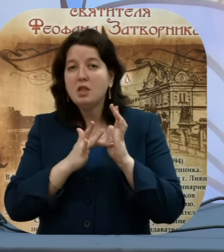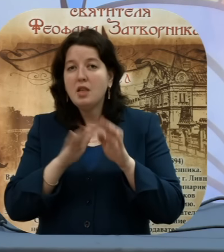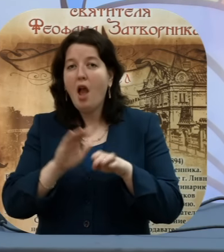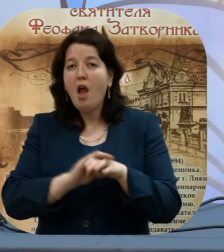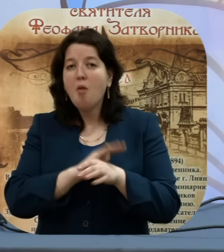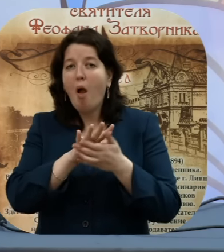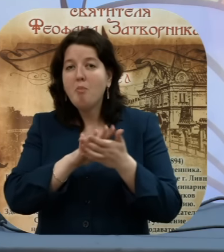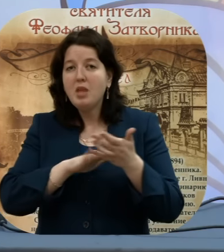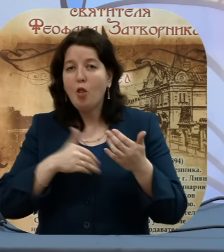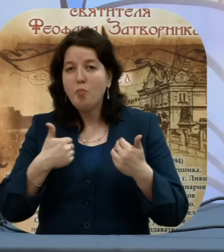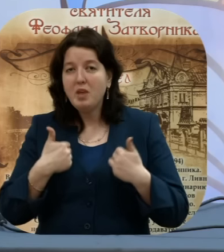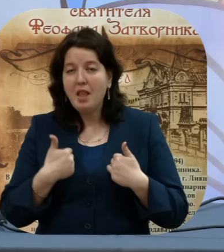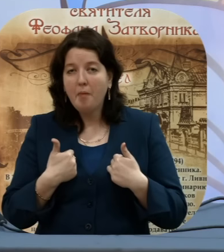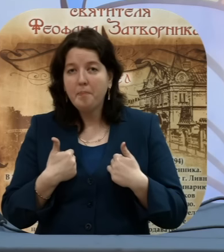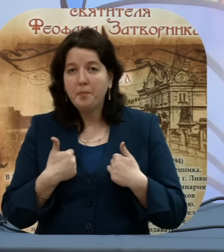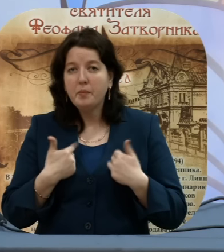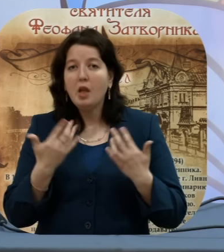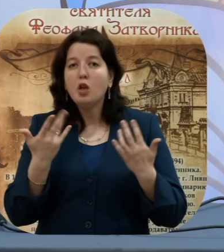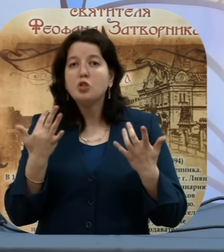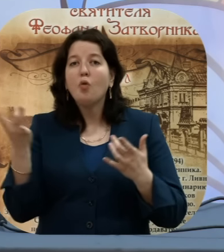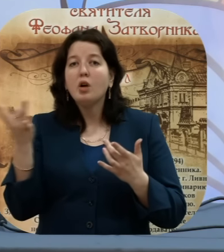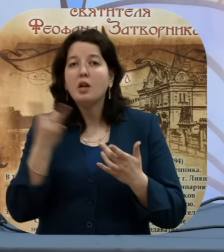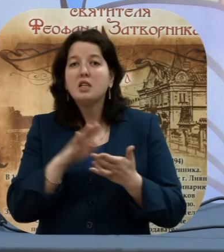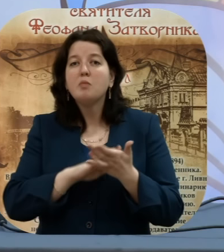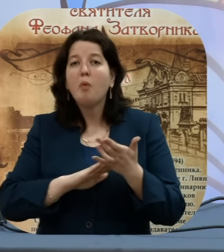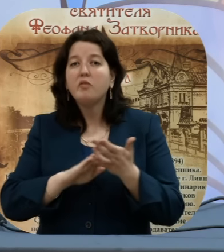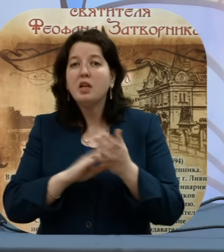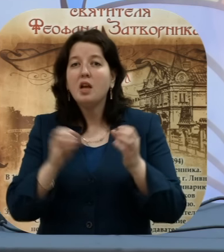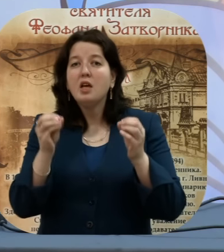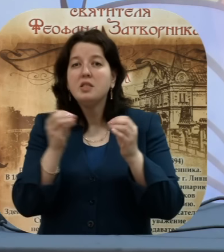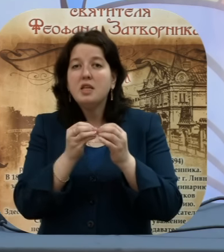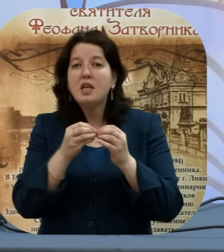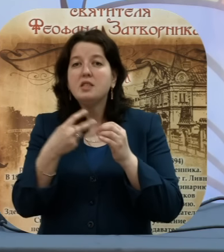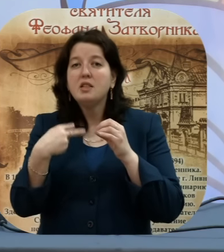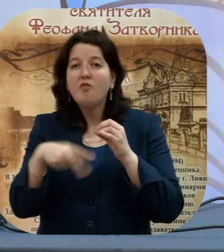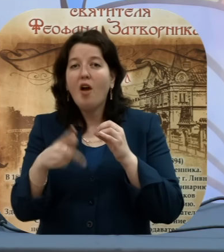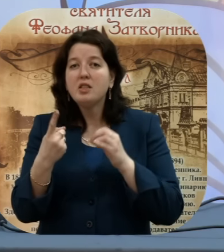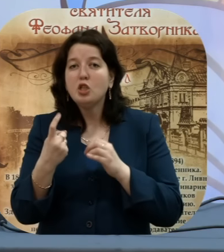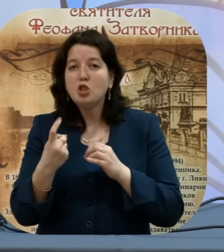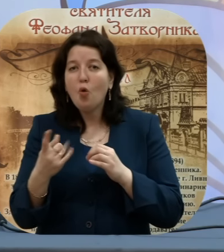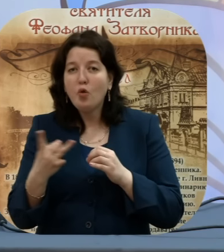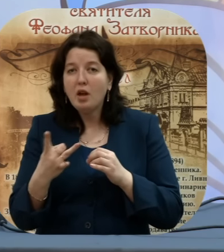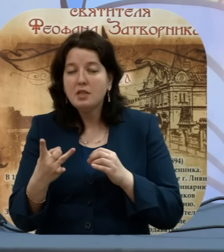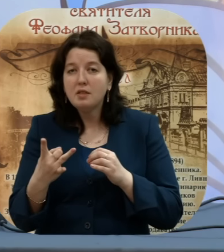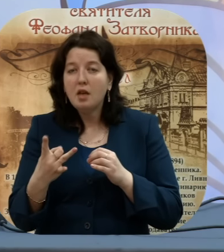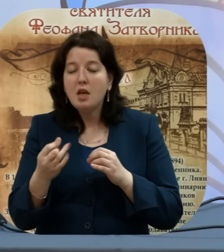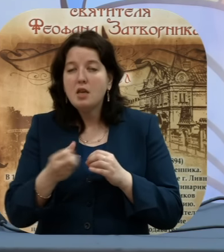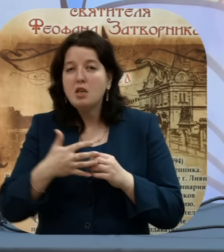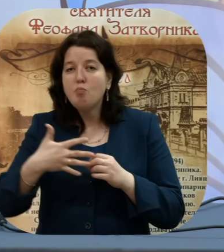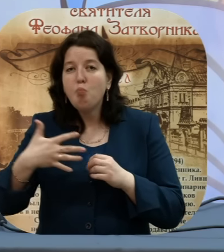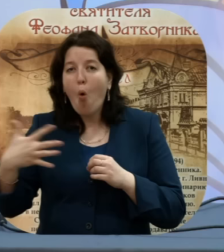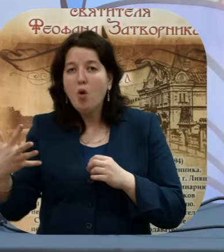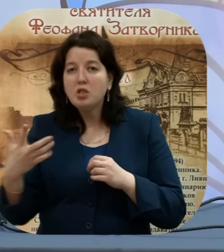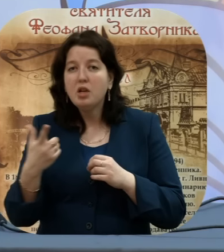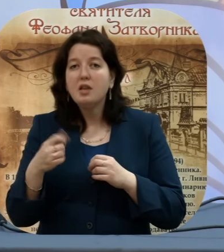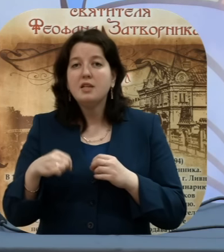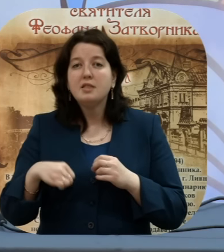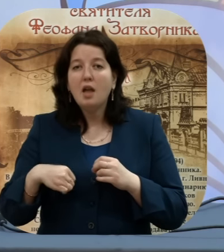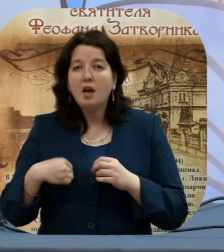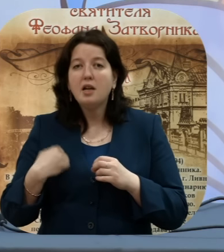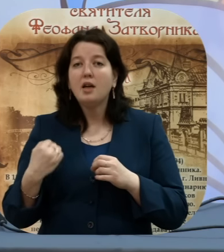меня». Сколько раз повторять? 10, 20, 100 и больше. Стараться